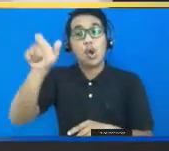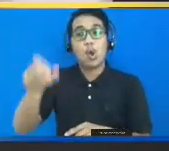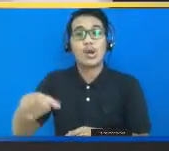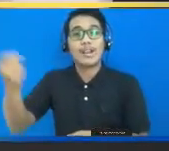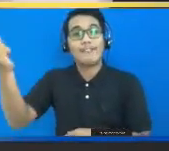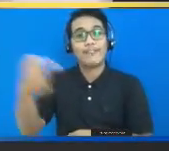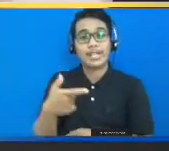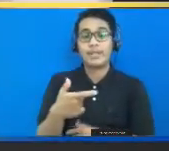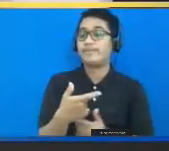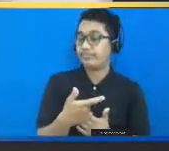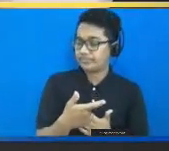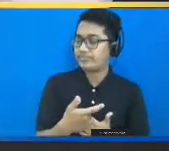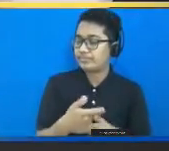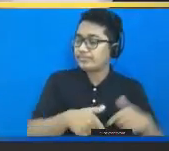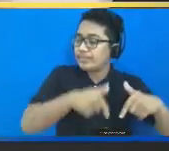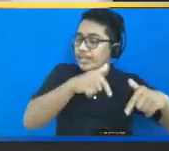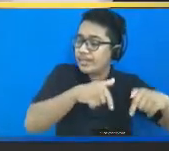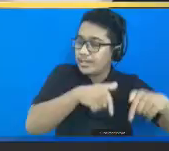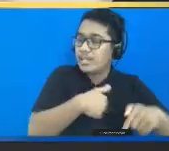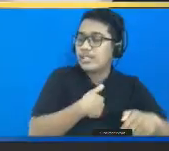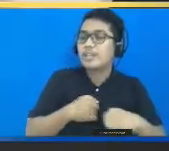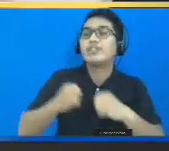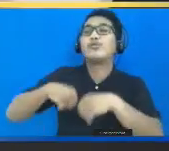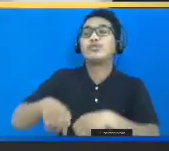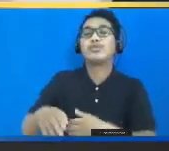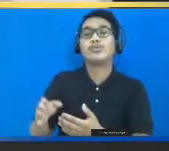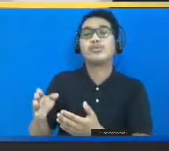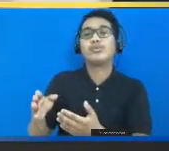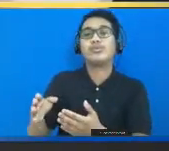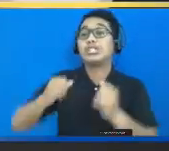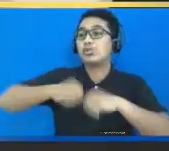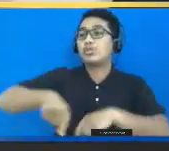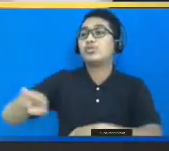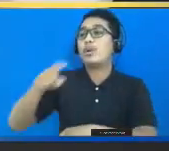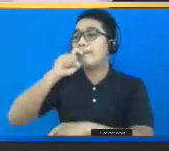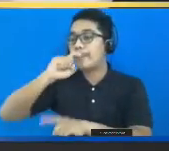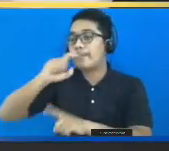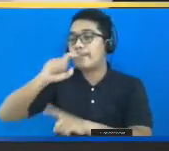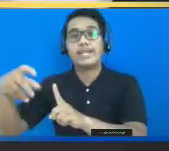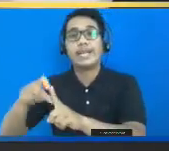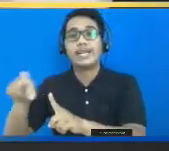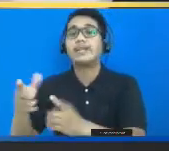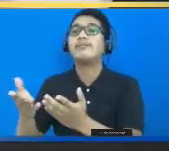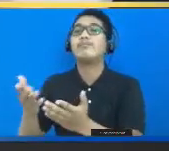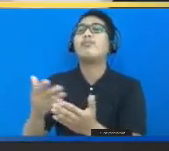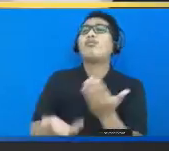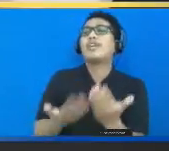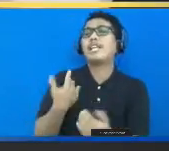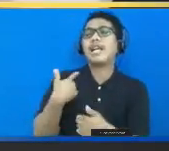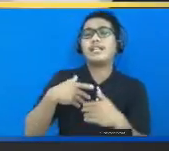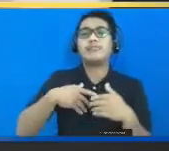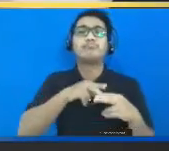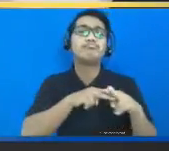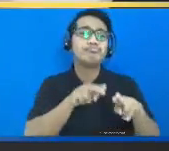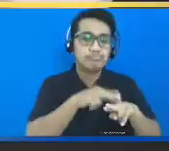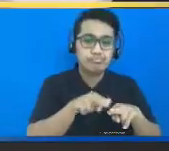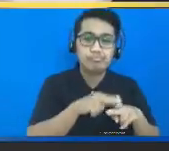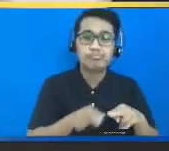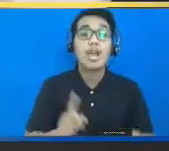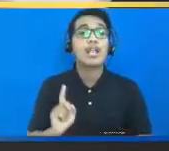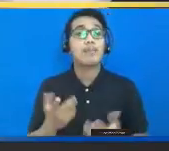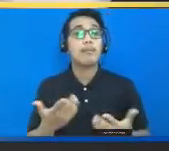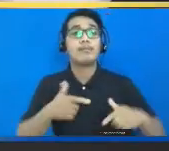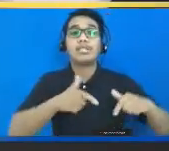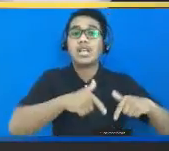saat ini ya Apa Saya setuju sidra dengan dengan Pak Dede ada-ada typing mungkin sekarang juga enggak